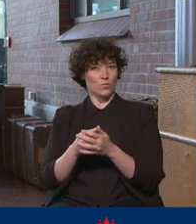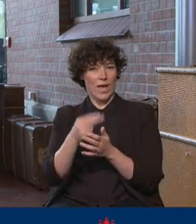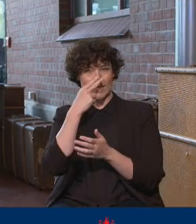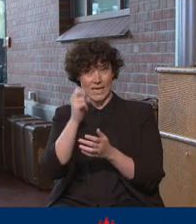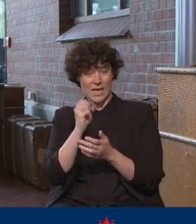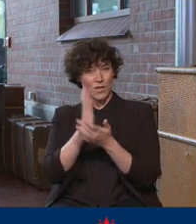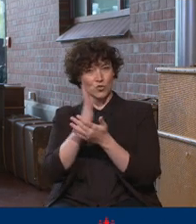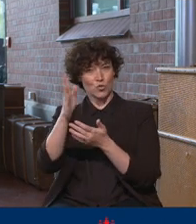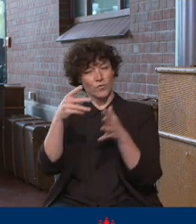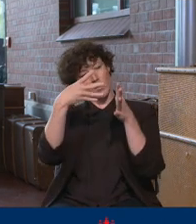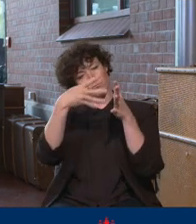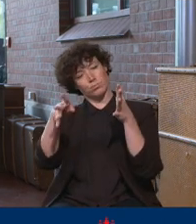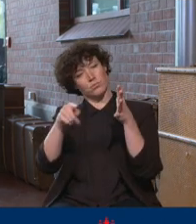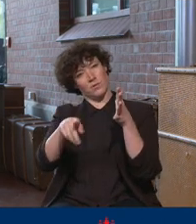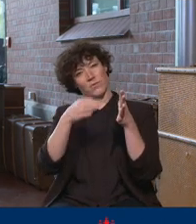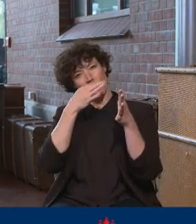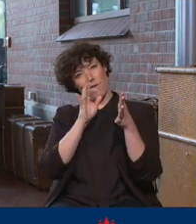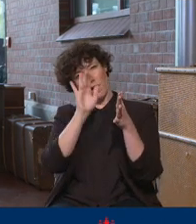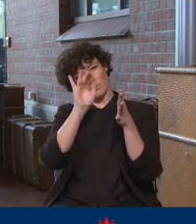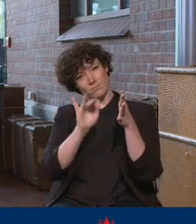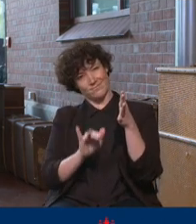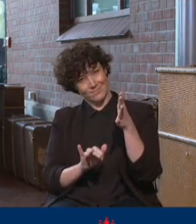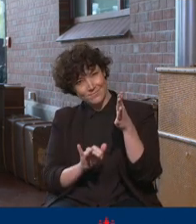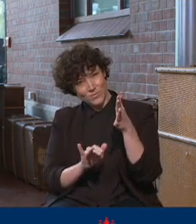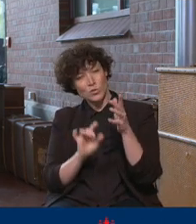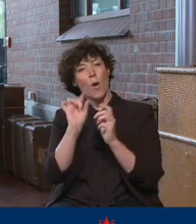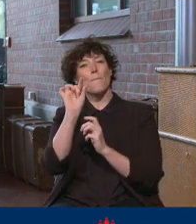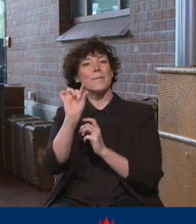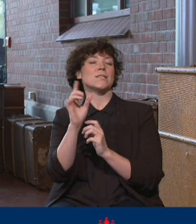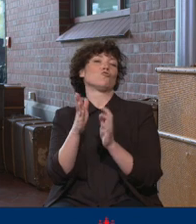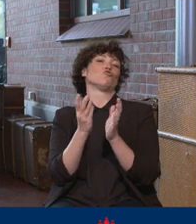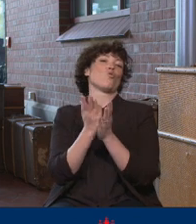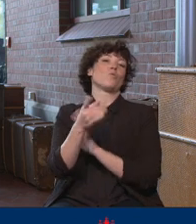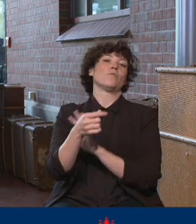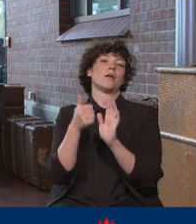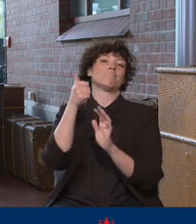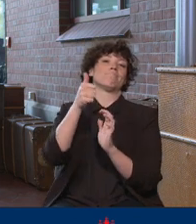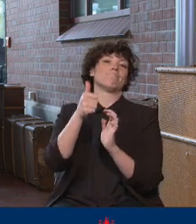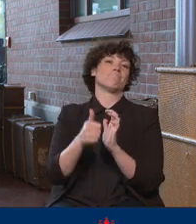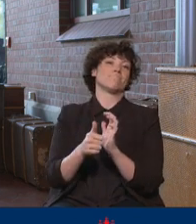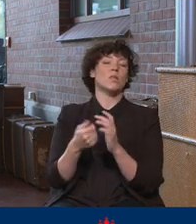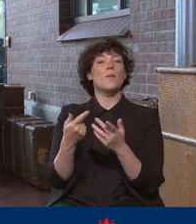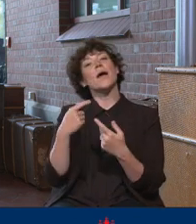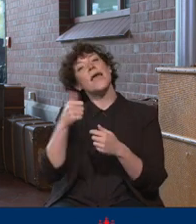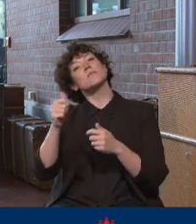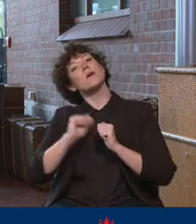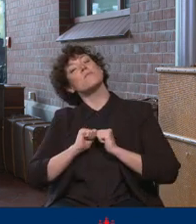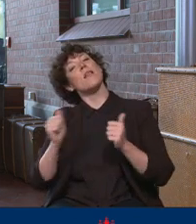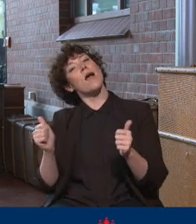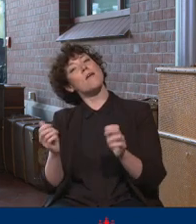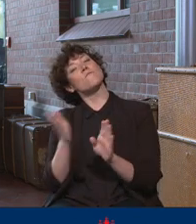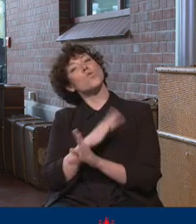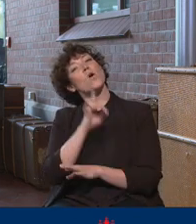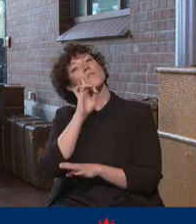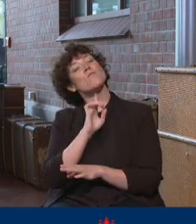anfragen angekommen und das wird auch schon ein bisschen gelegt aber zuerst erstmal noch live hier vorne worauf man wenn sie